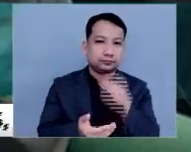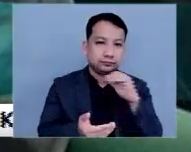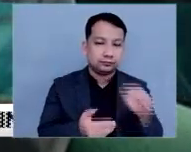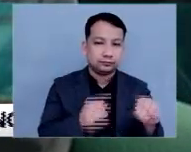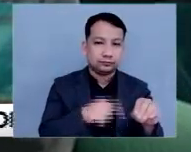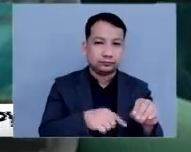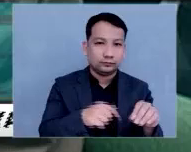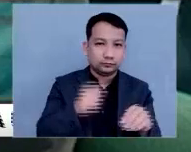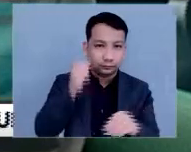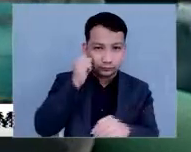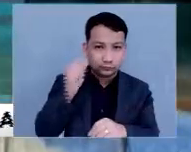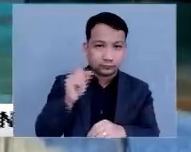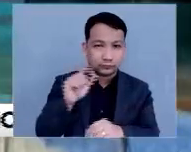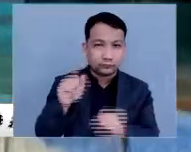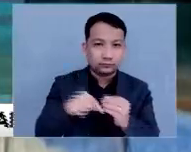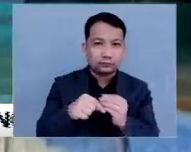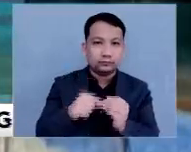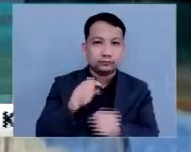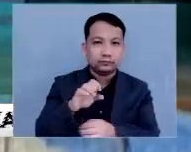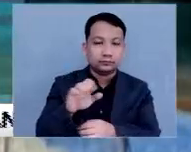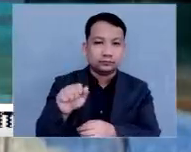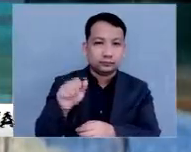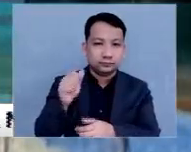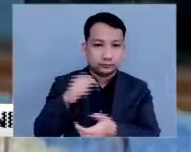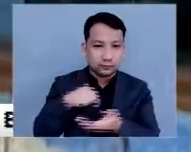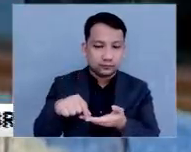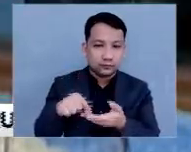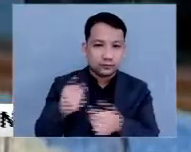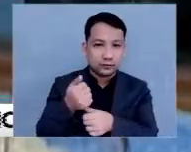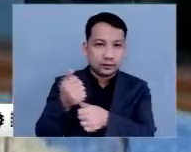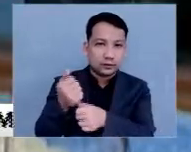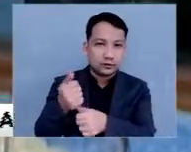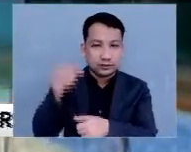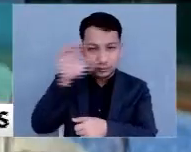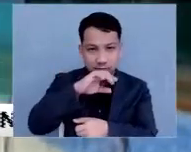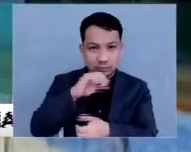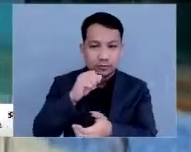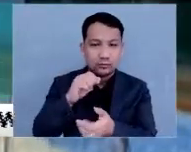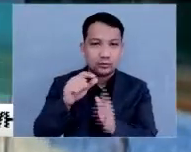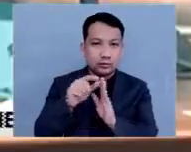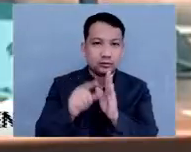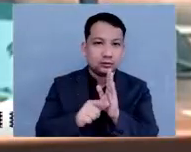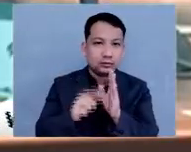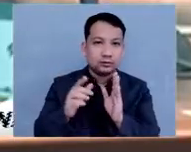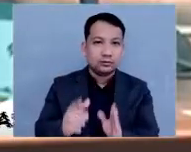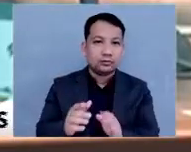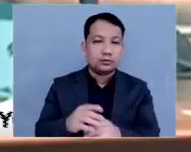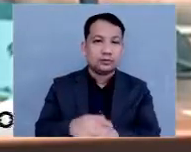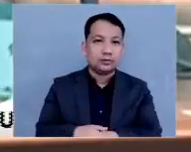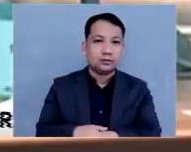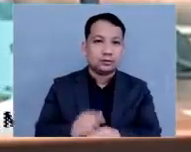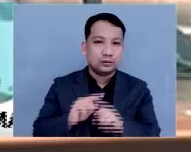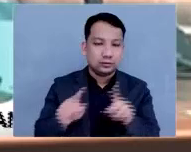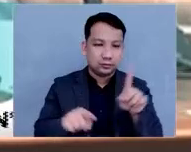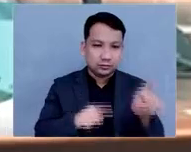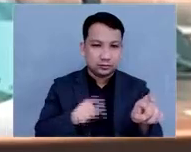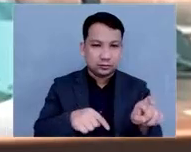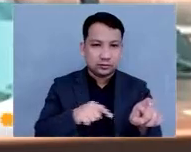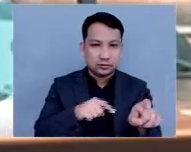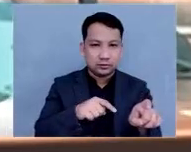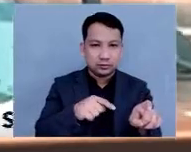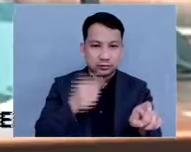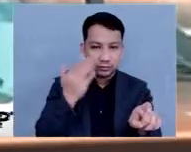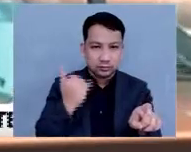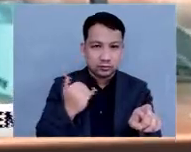Salazar na humingi ng tulong sa executive assistant ni Mayor cugay Para makahanap ng abogado magnon notaryo pero ng tanong tungkol dito